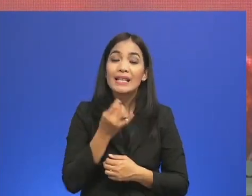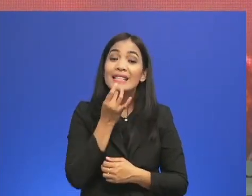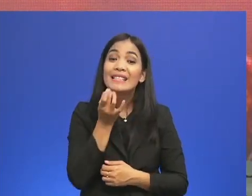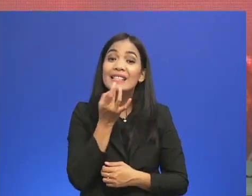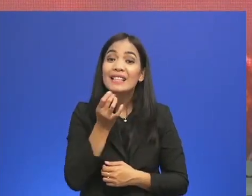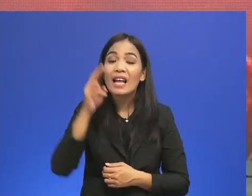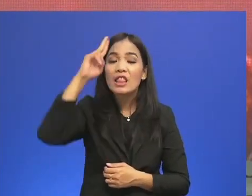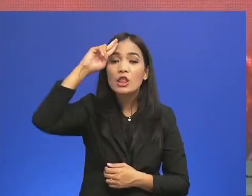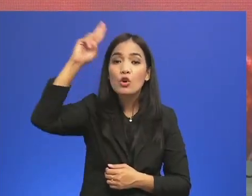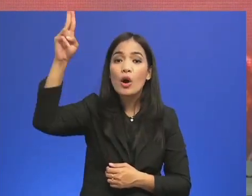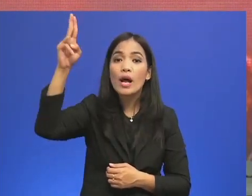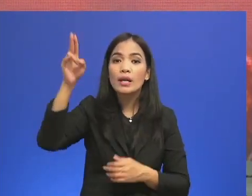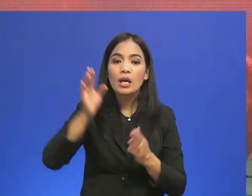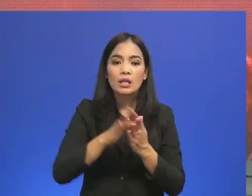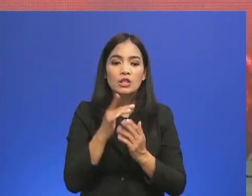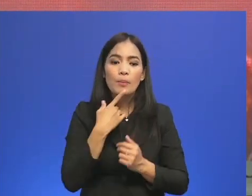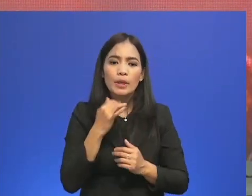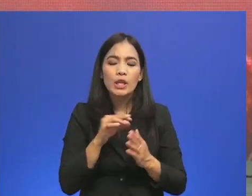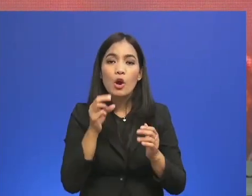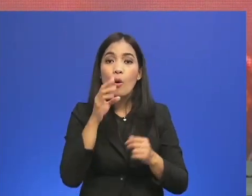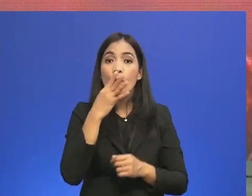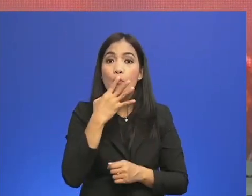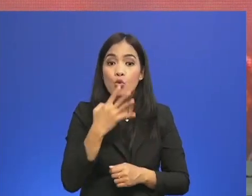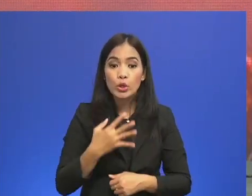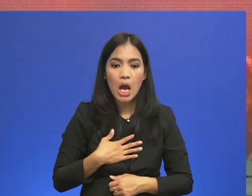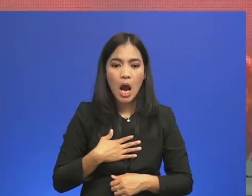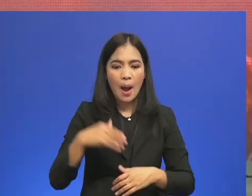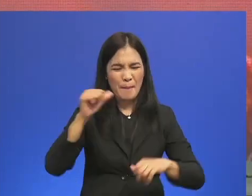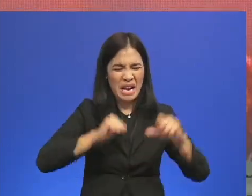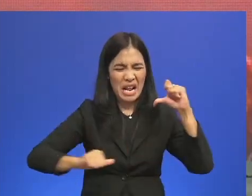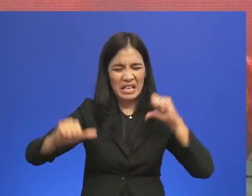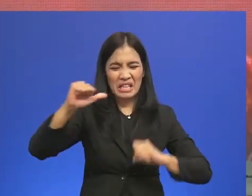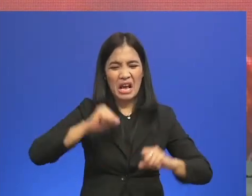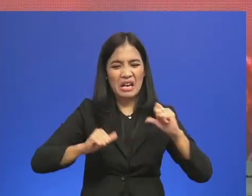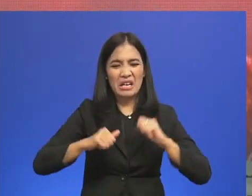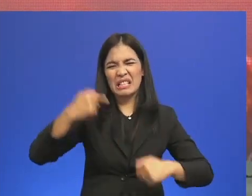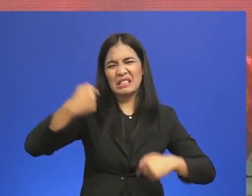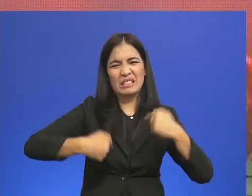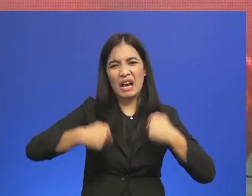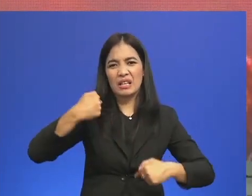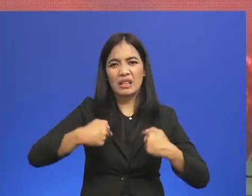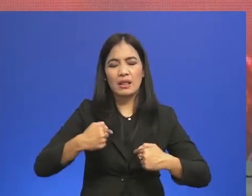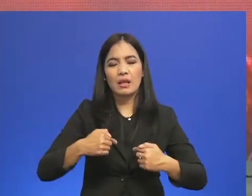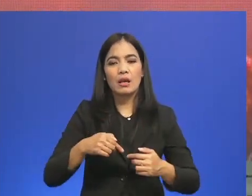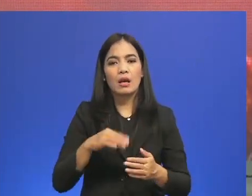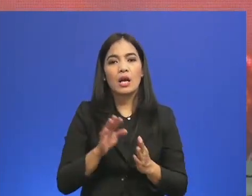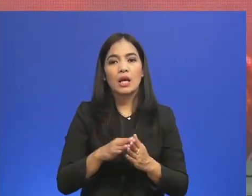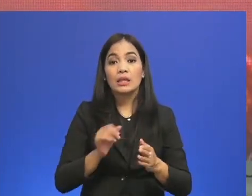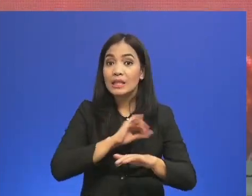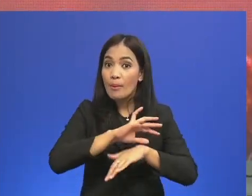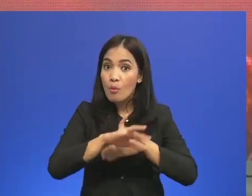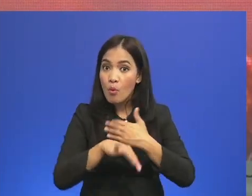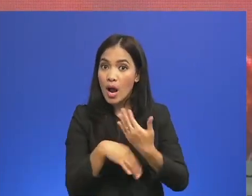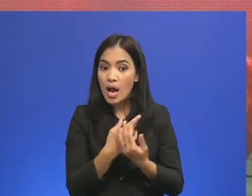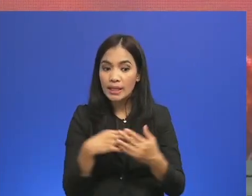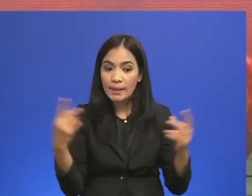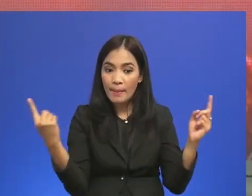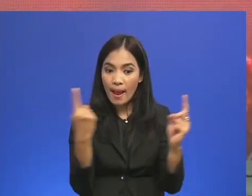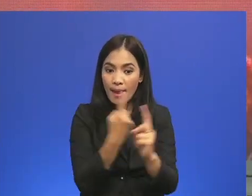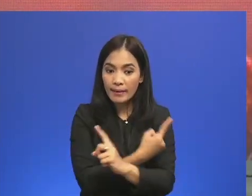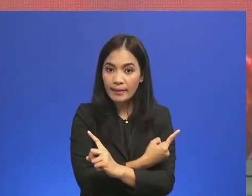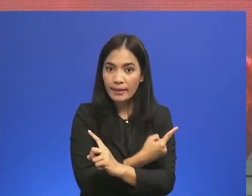diizinkan Tuhan mengalami lembah-lembah kekelaman yang menyakitkan. Tapi ternyata di balik lembah kekelaman itu